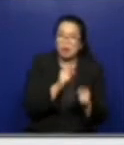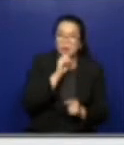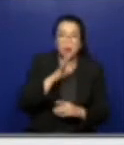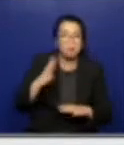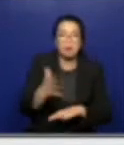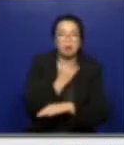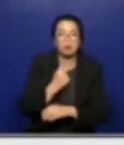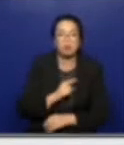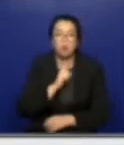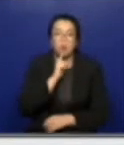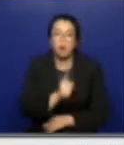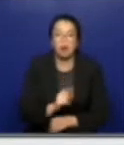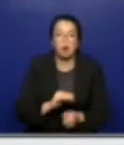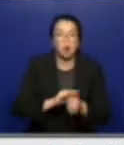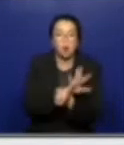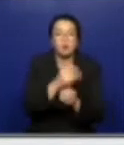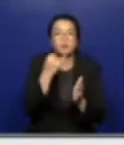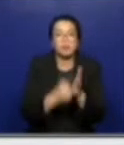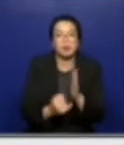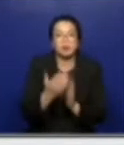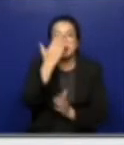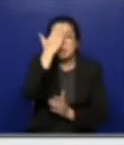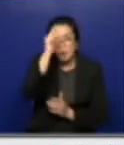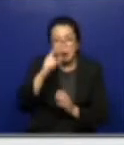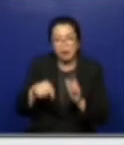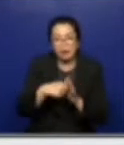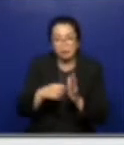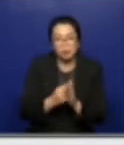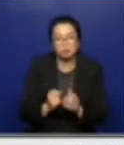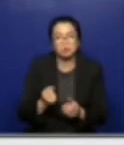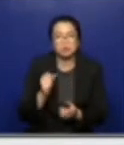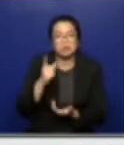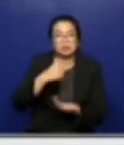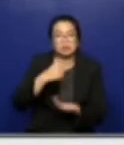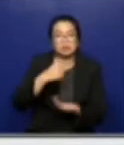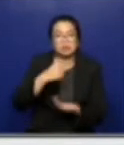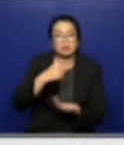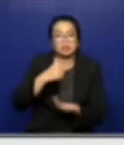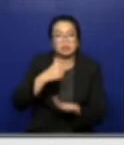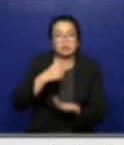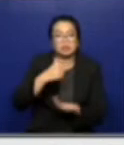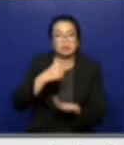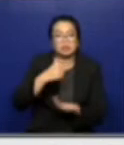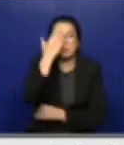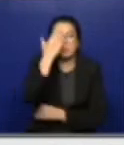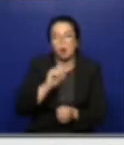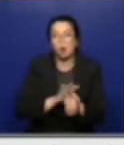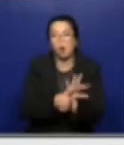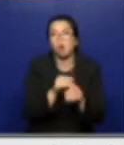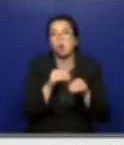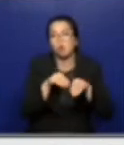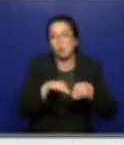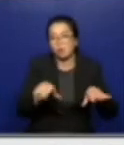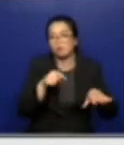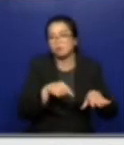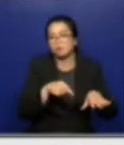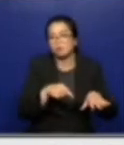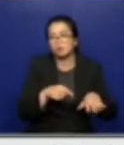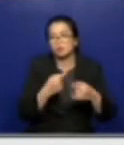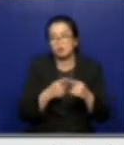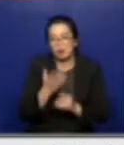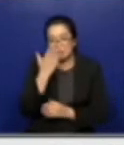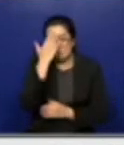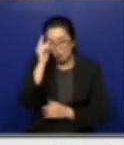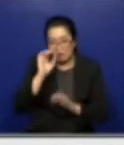ว่าจริงๆตั้งแต่ที่เรามีการเลือกตั้งมาตั้งแต่ที่เรามีหัวหน้าทีมเศรษฐกิจมีผู้นำรัฐบาลชื่อประยุทธ์จันทร์โอช